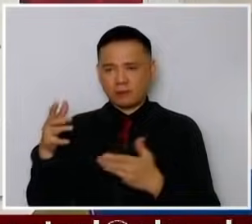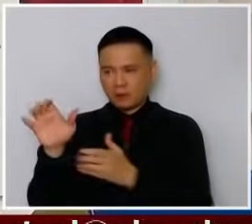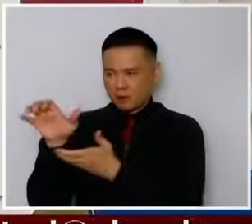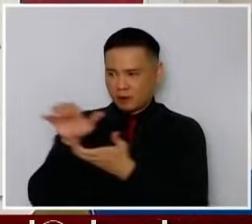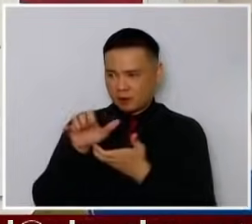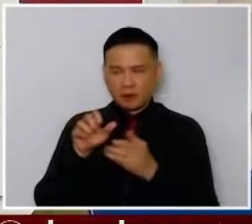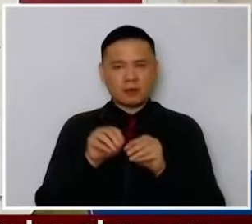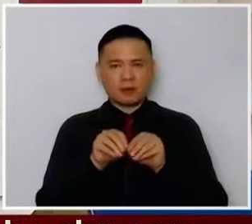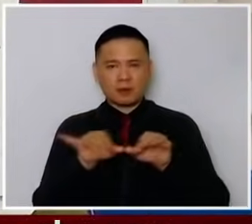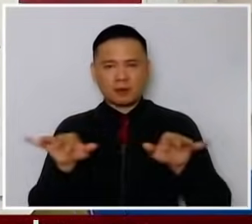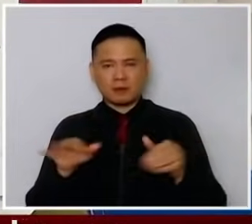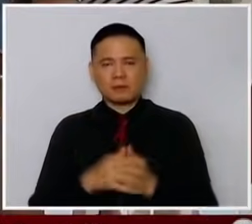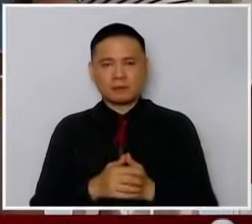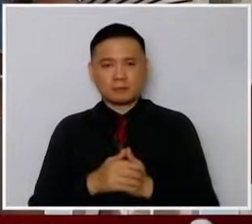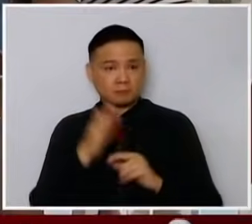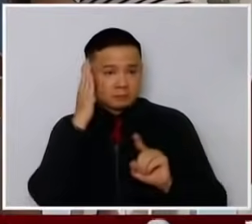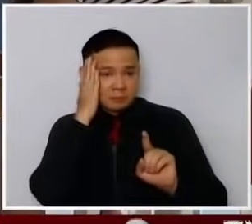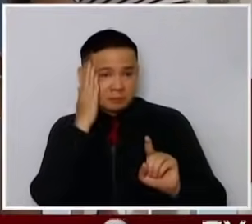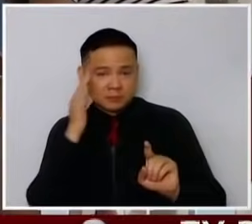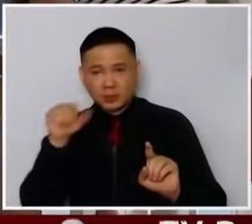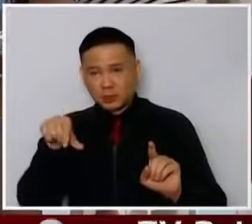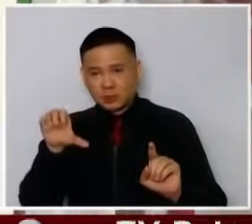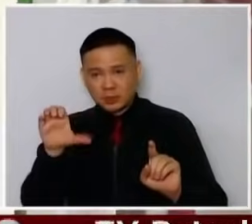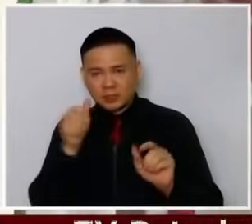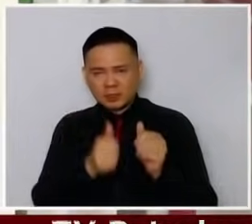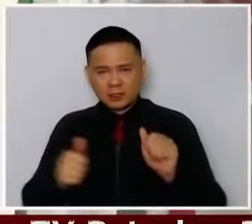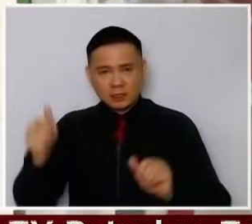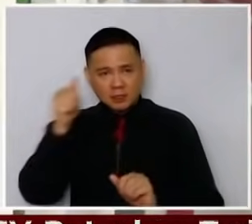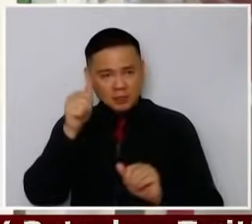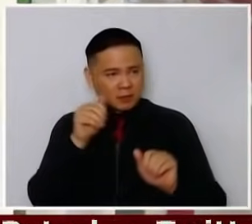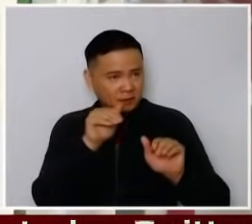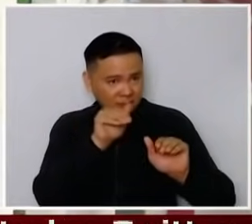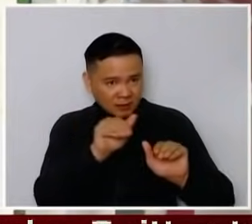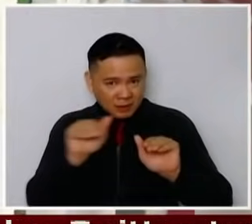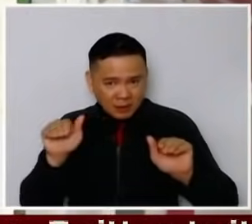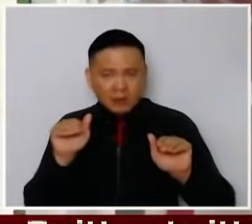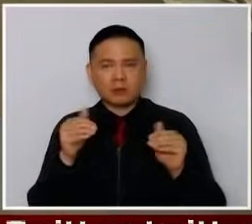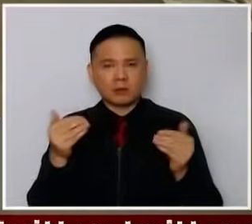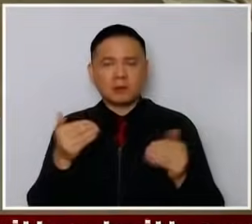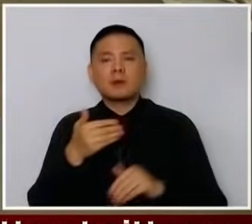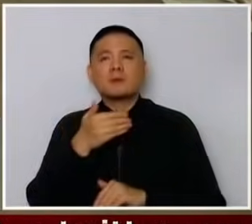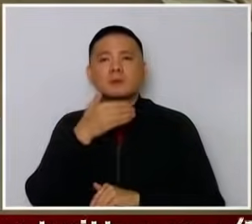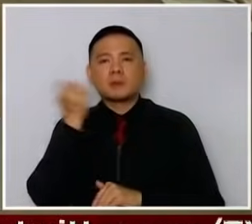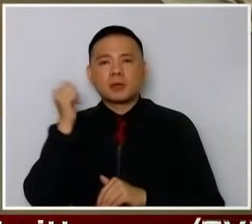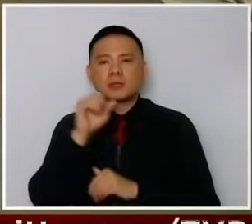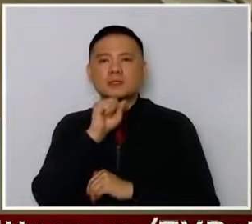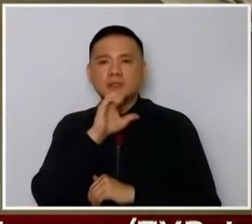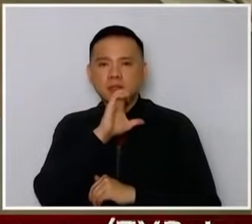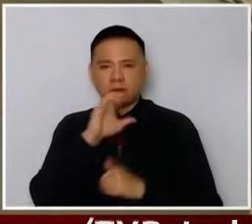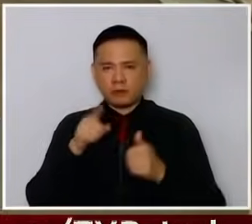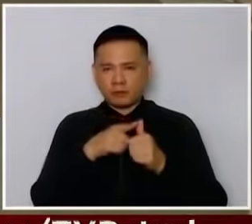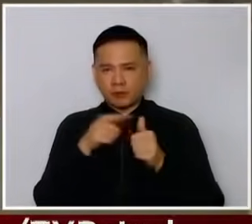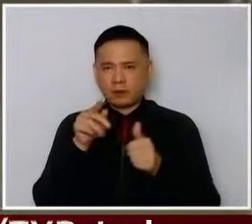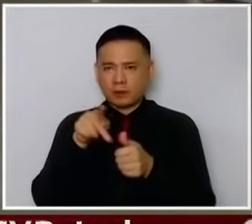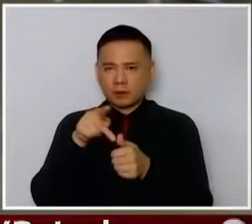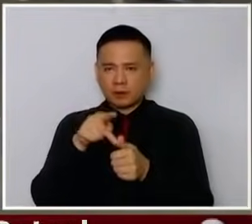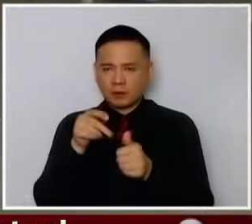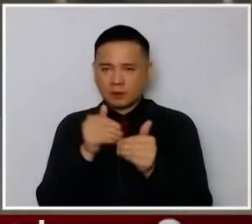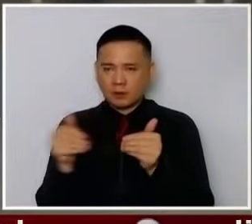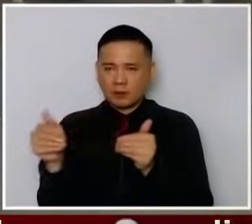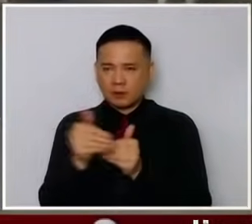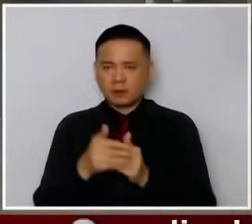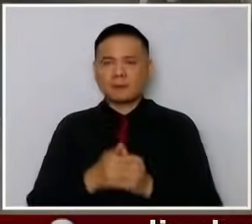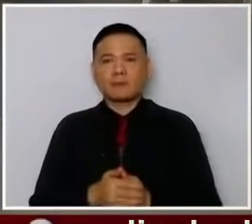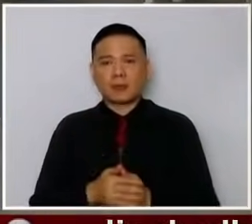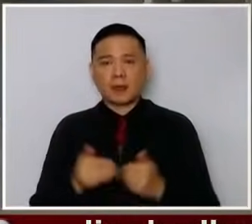lungsod. Pakiusap ng QC Task Force Vax to Normal, mauna na ang mga senior citizen. Sa target na 300,000 senior citizens